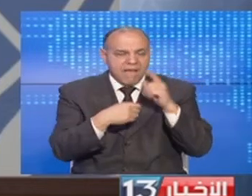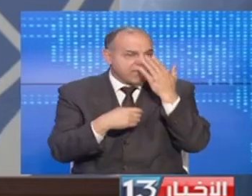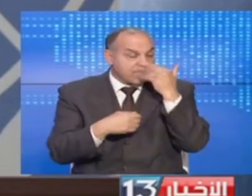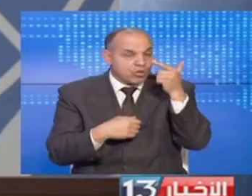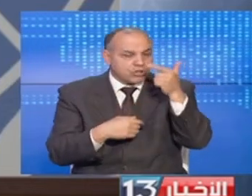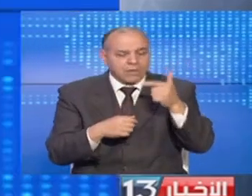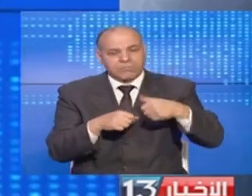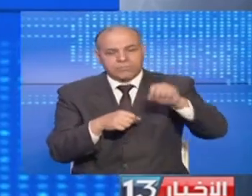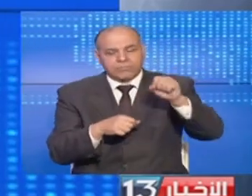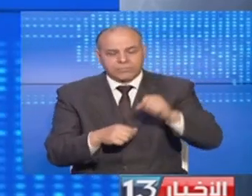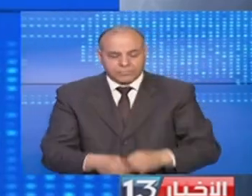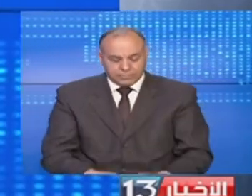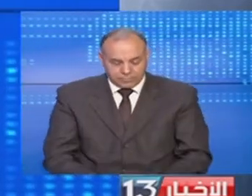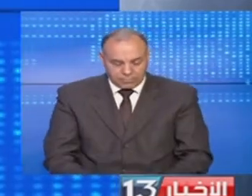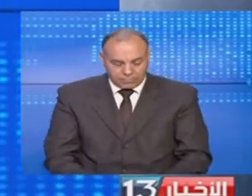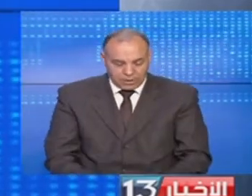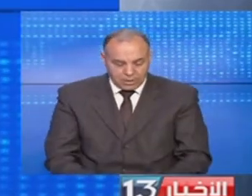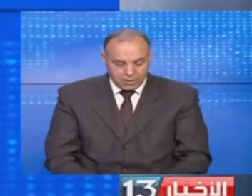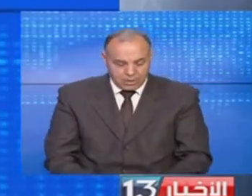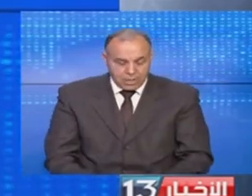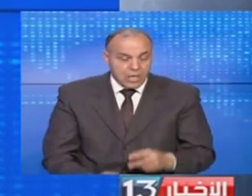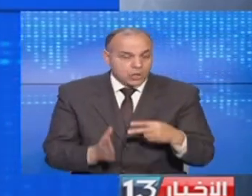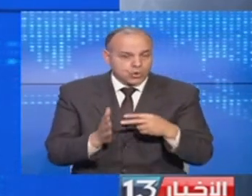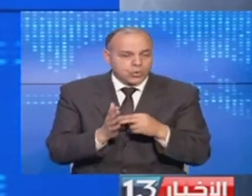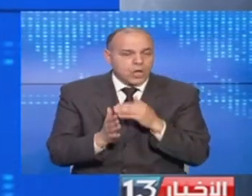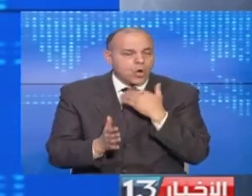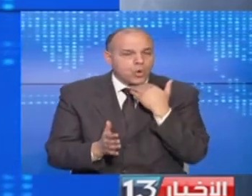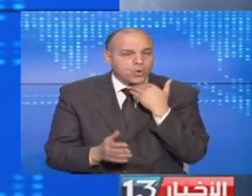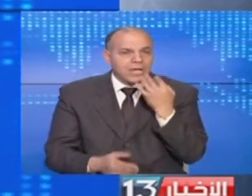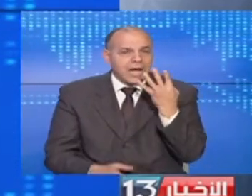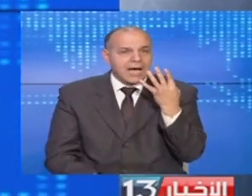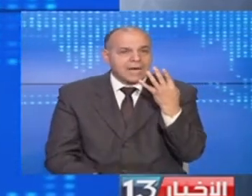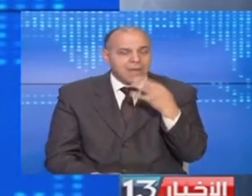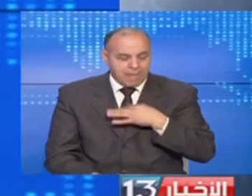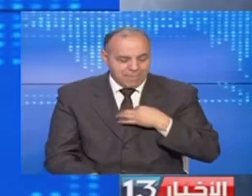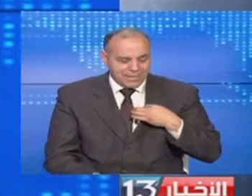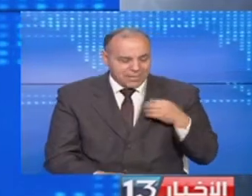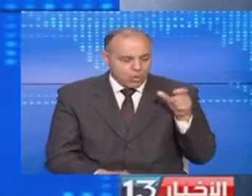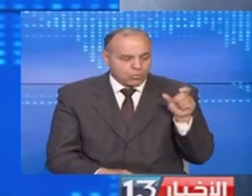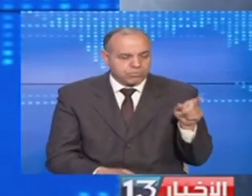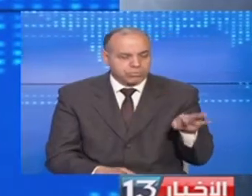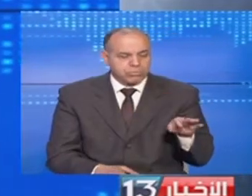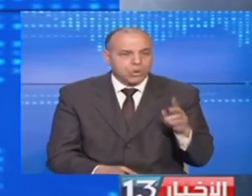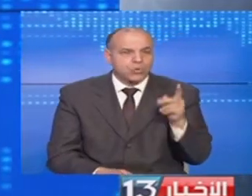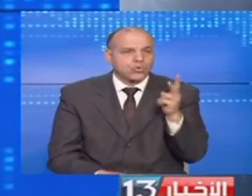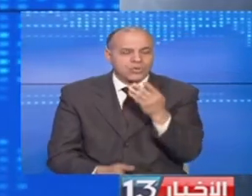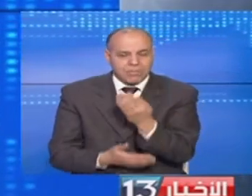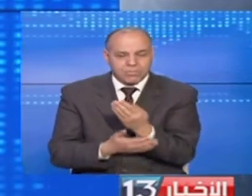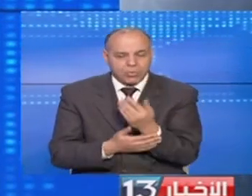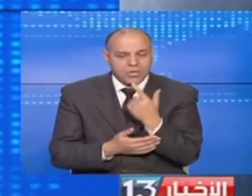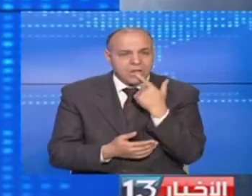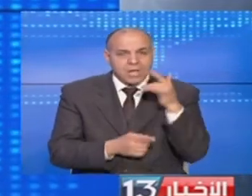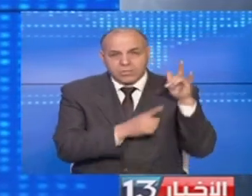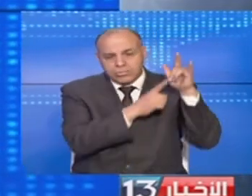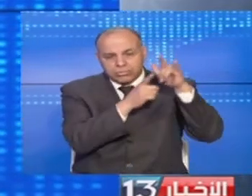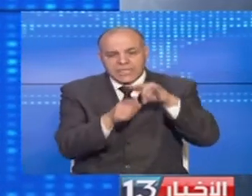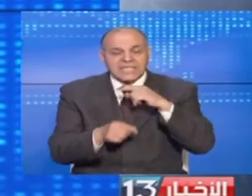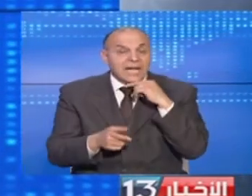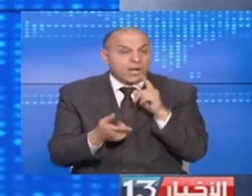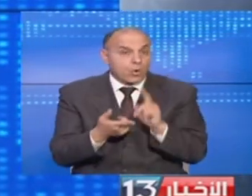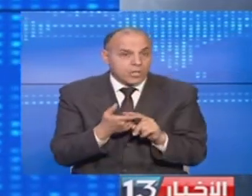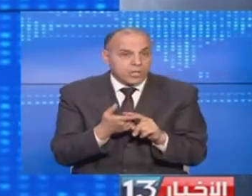القادم وفي سوريا قتل اربعه مدنيين بينهم طفل جراء قصف اسرائيلي